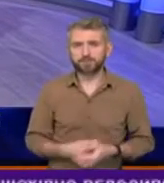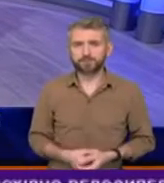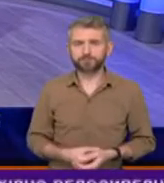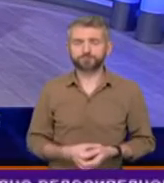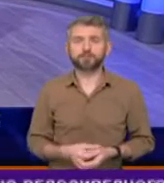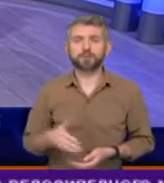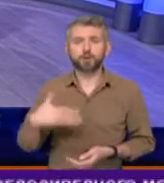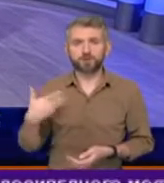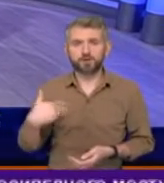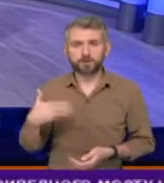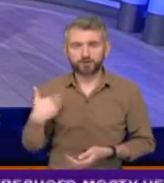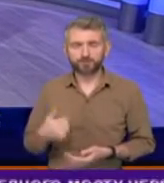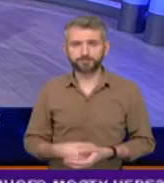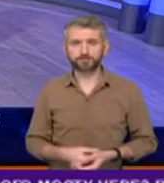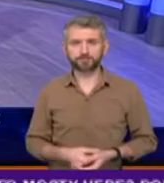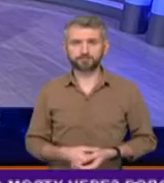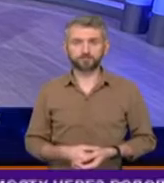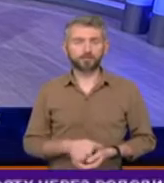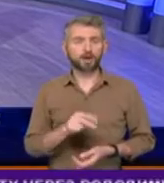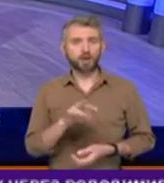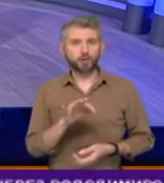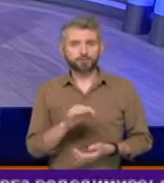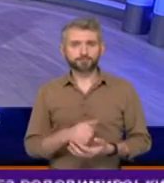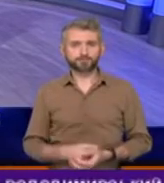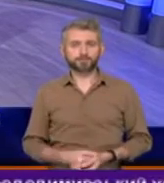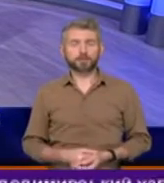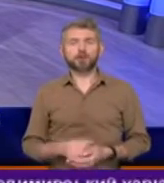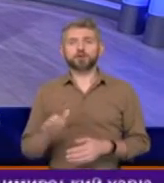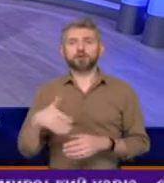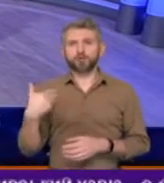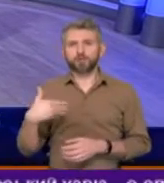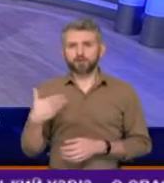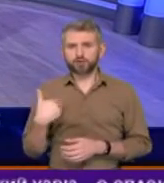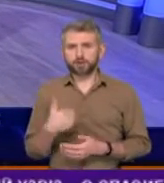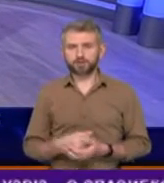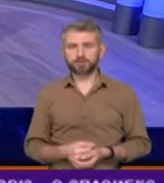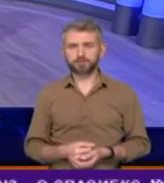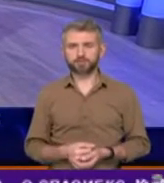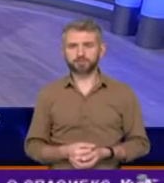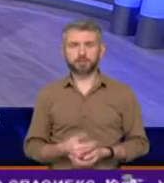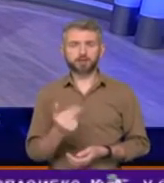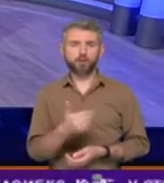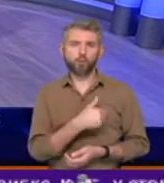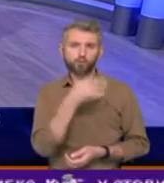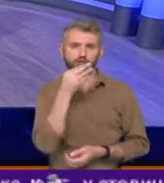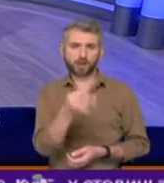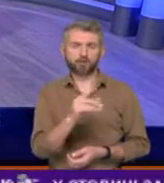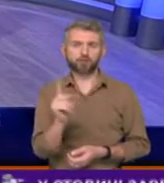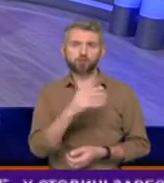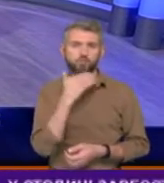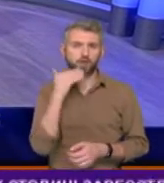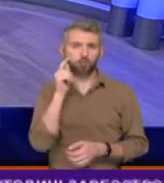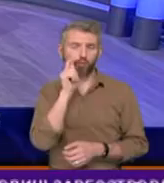Добрий вечір. Алло. Та-та. Ви... Доброго вечора. Так. Да, хочу сказати, що